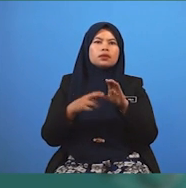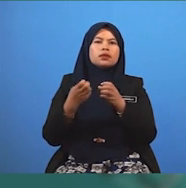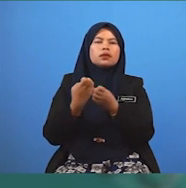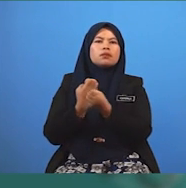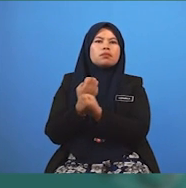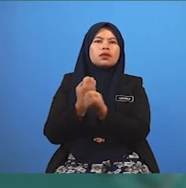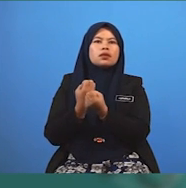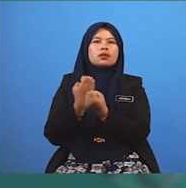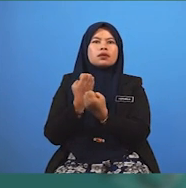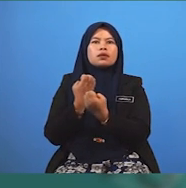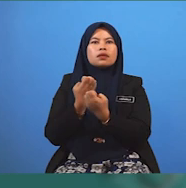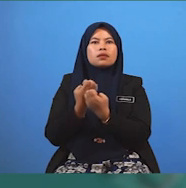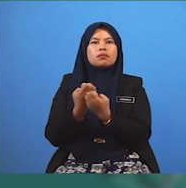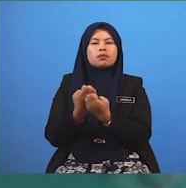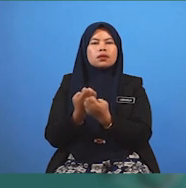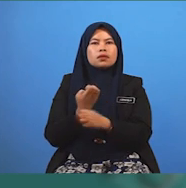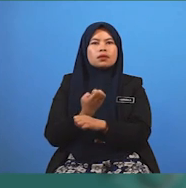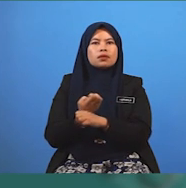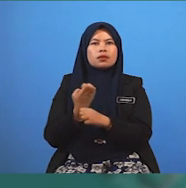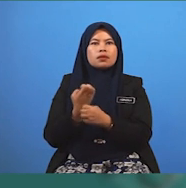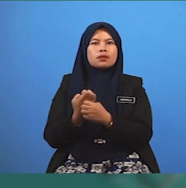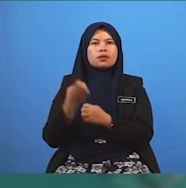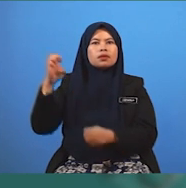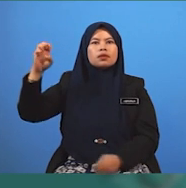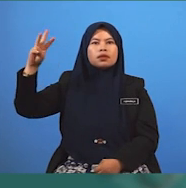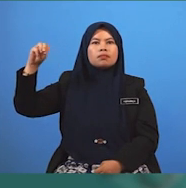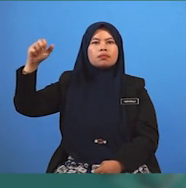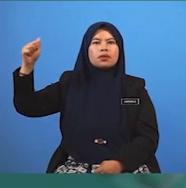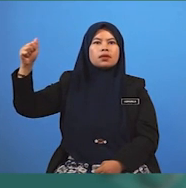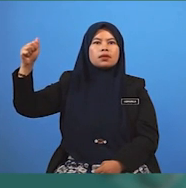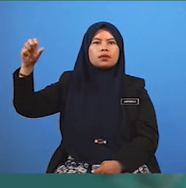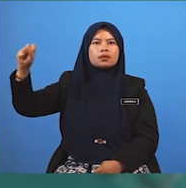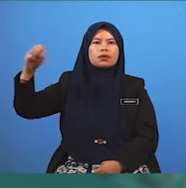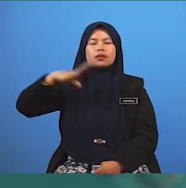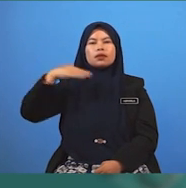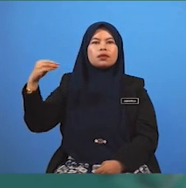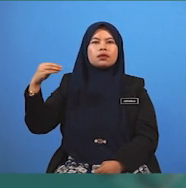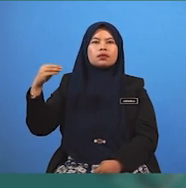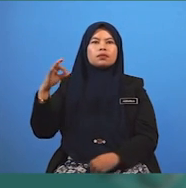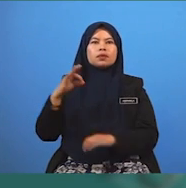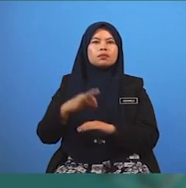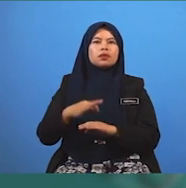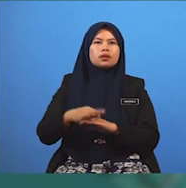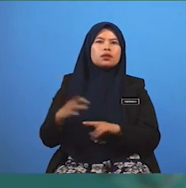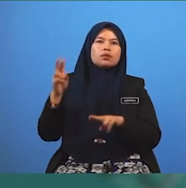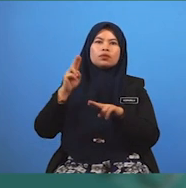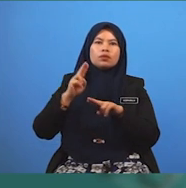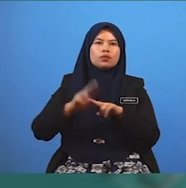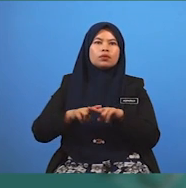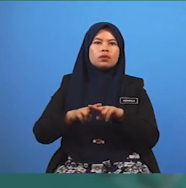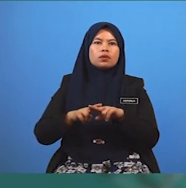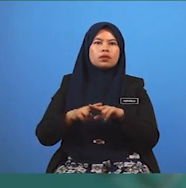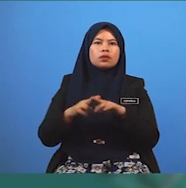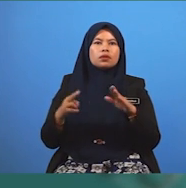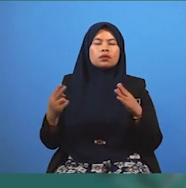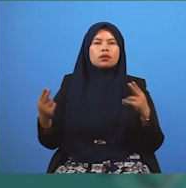permata, duduk di atasnya secara berhadapan. Mereka dikelilingi oleh anak-anak